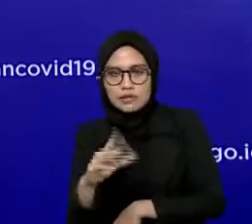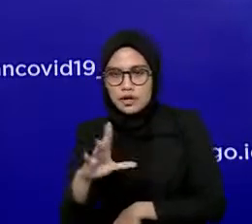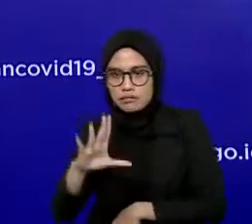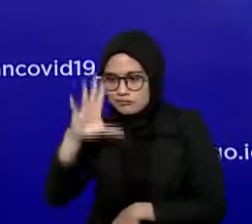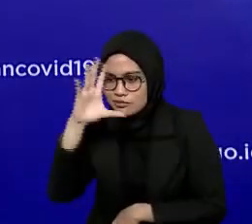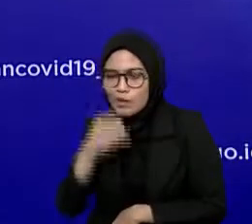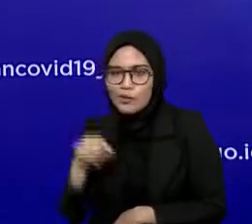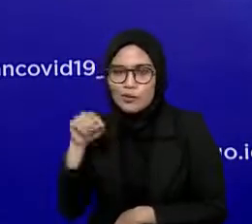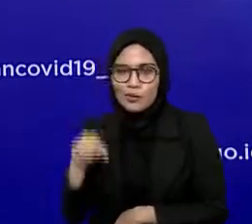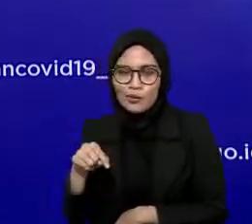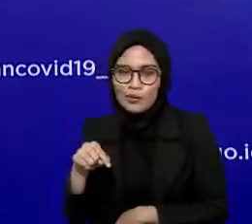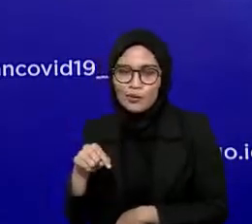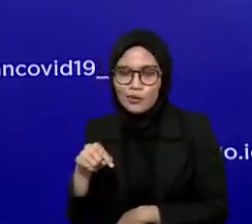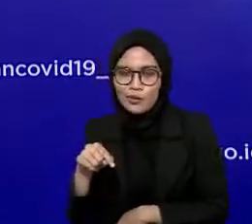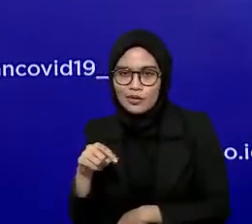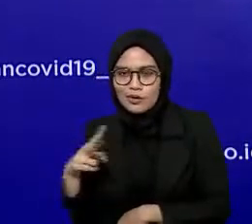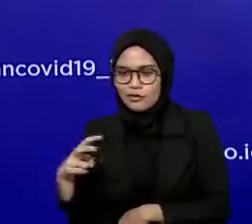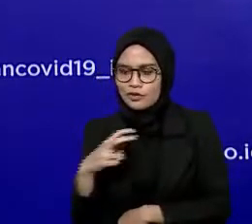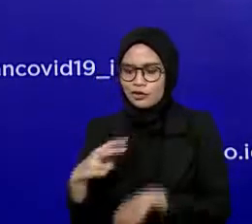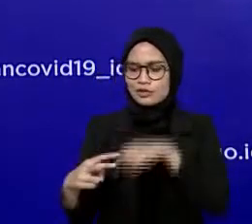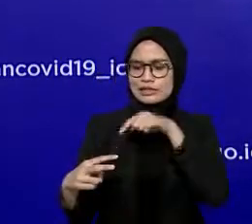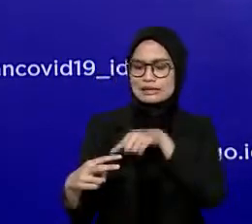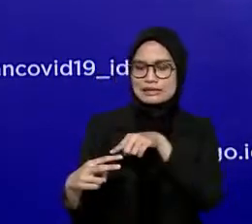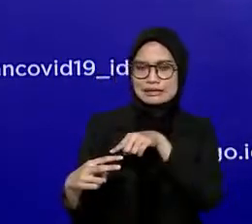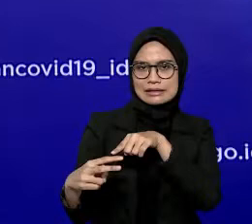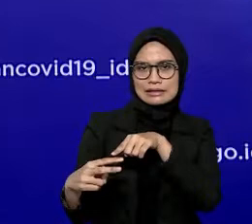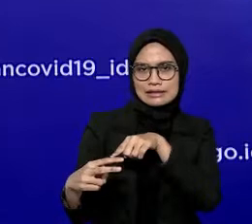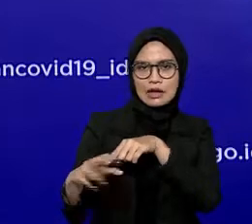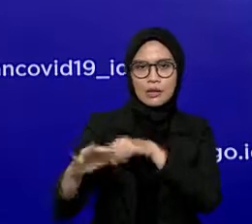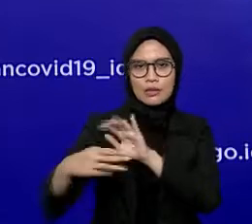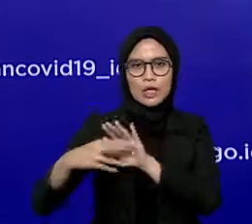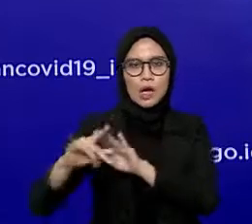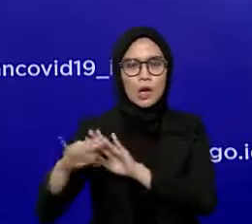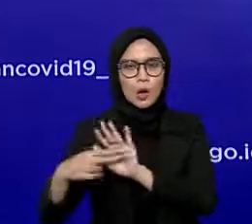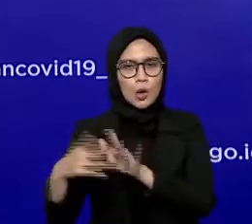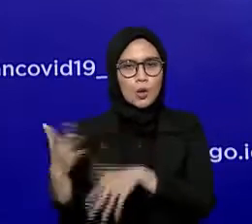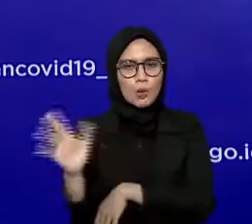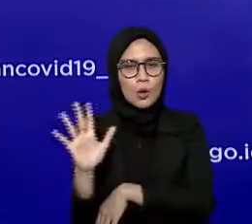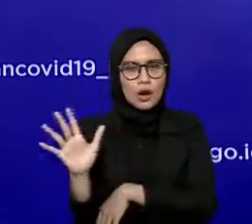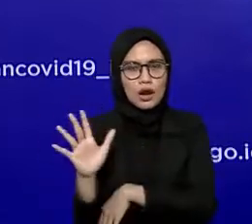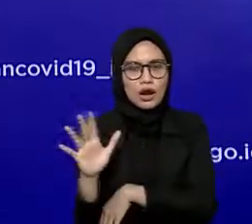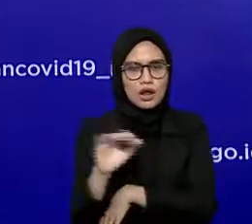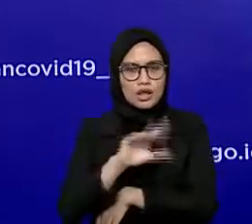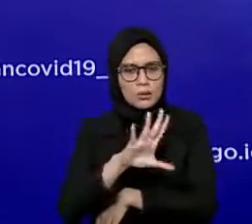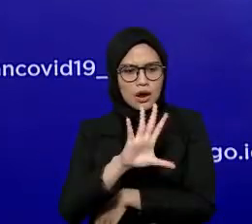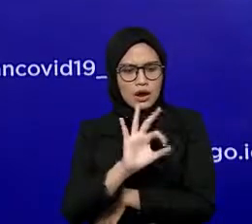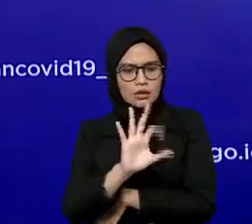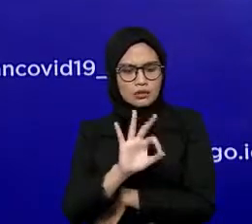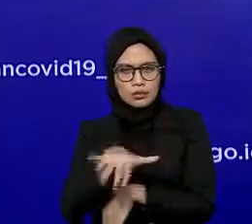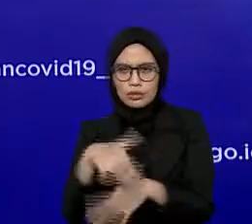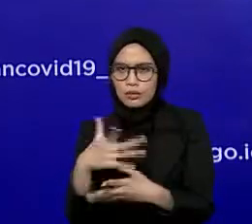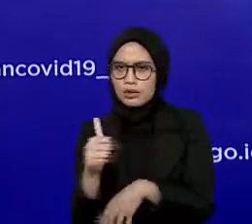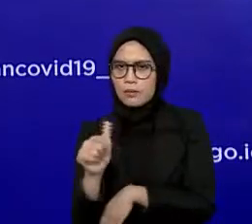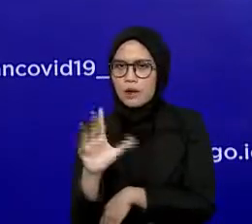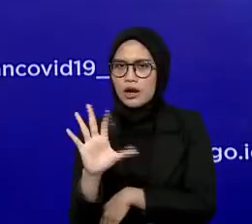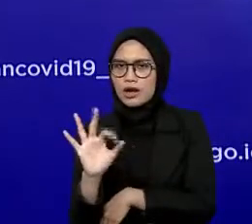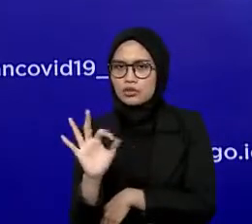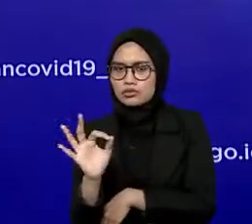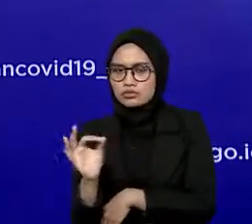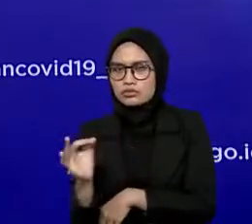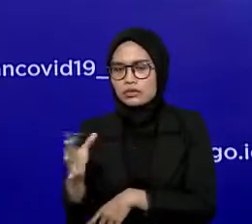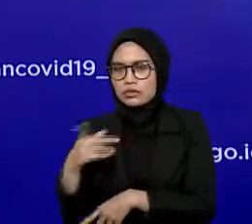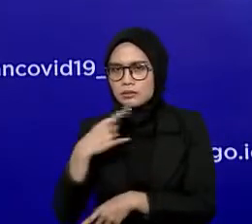karakteristik genetik kepada sekitar 500 sampai dengan 600 sampel per hari untuk mendukung